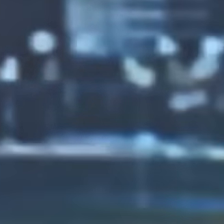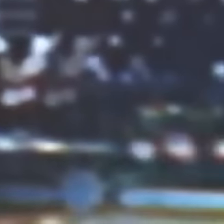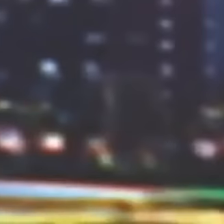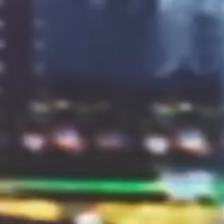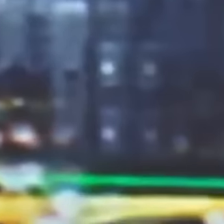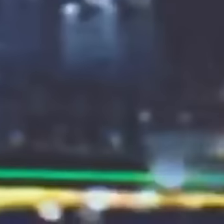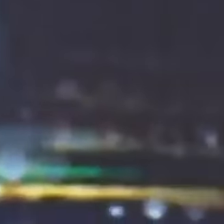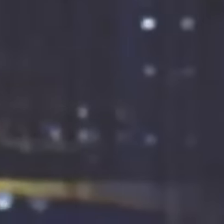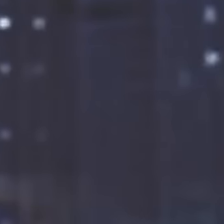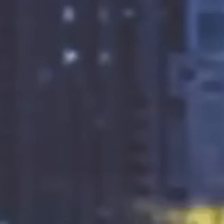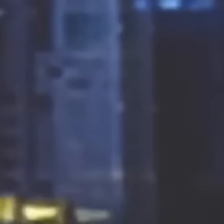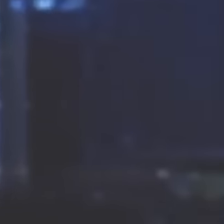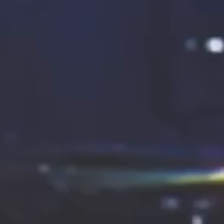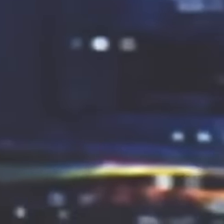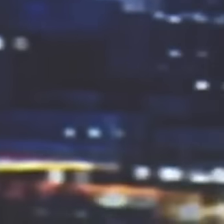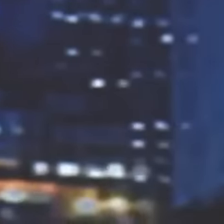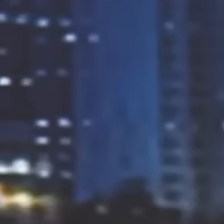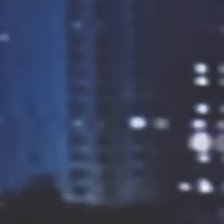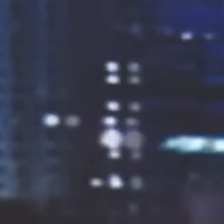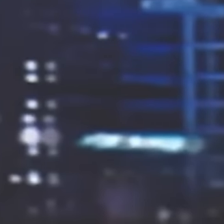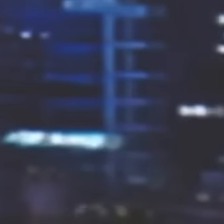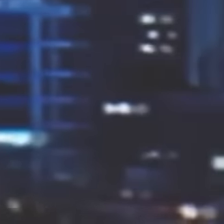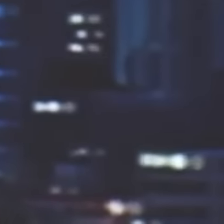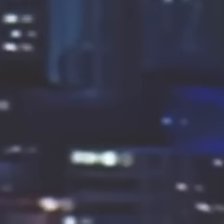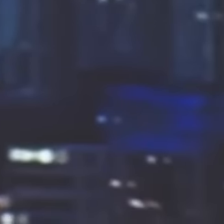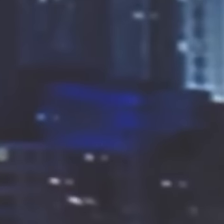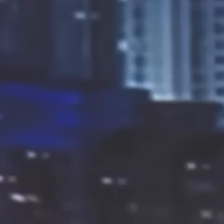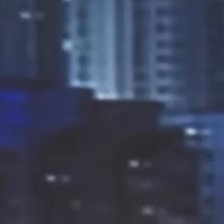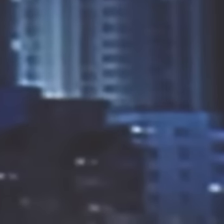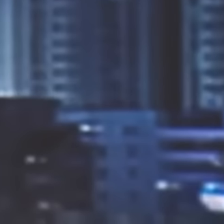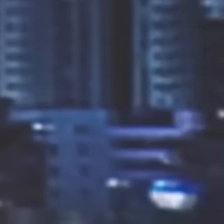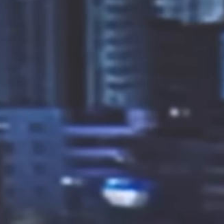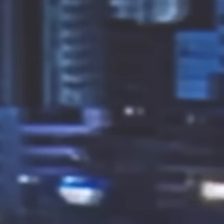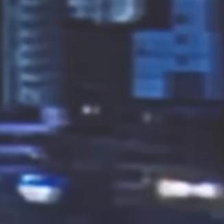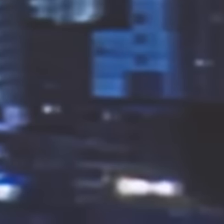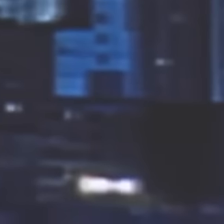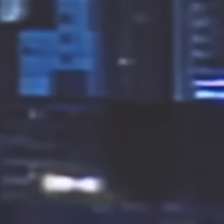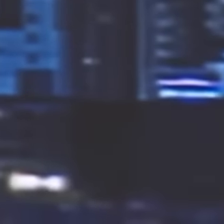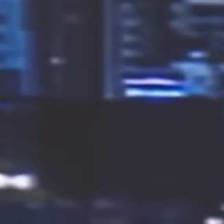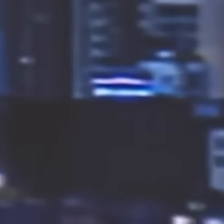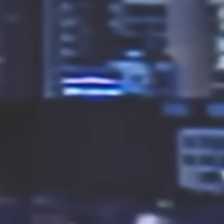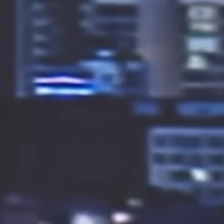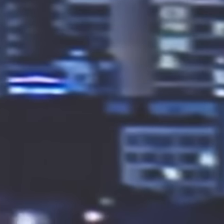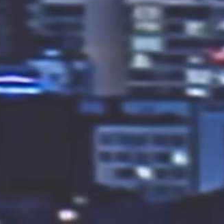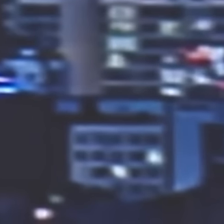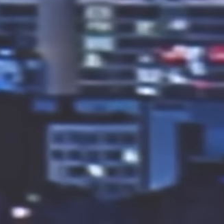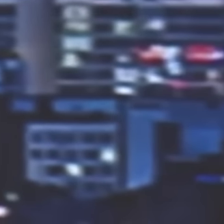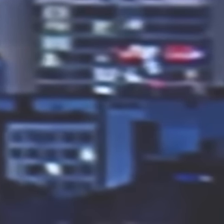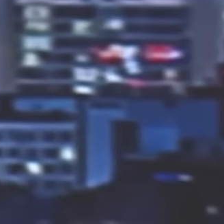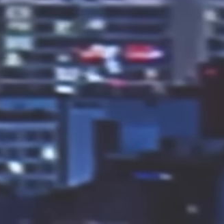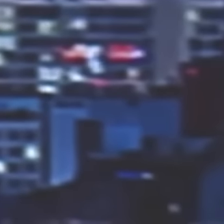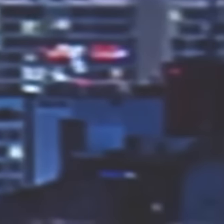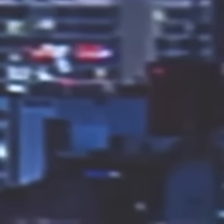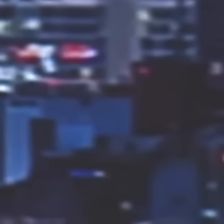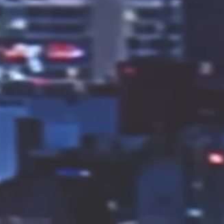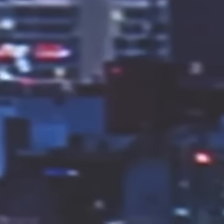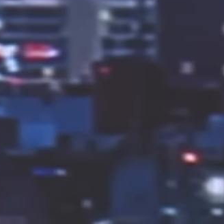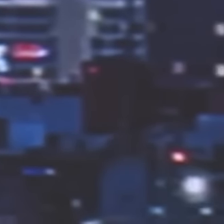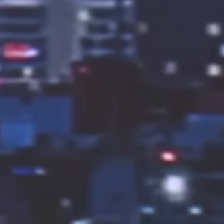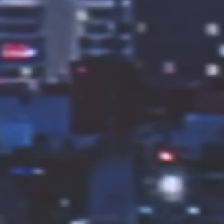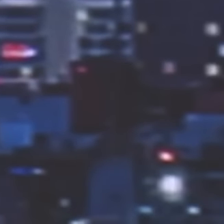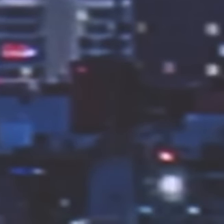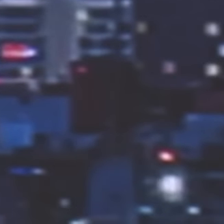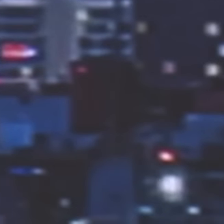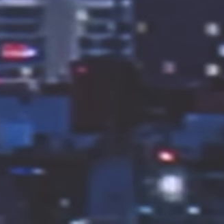있니다 JTBC 뉴스를 시청해 주셔서 고맙습니다 저희는 저녁 6시 50분 뉴스룸에서 뵙겠습니다